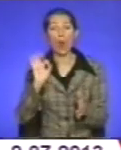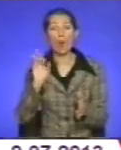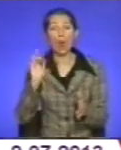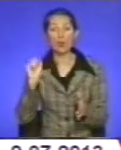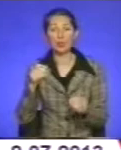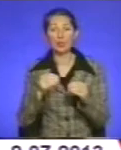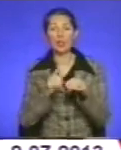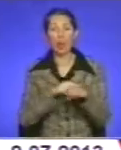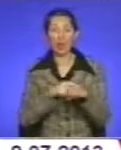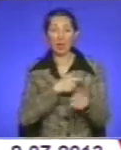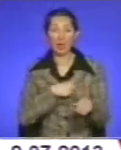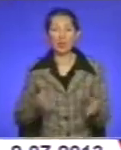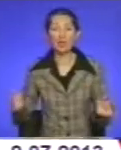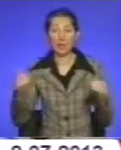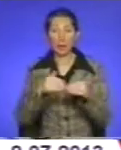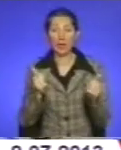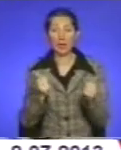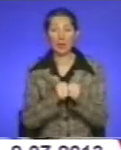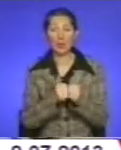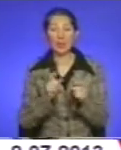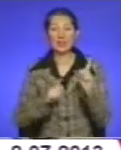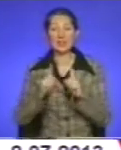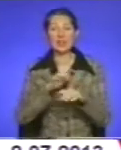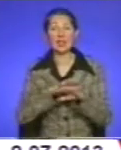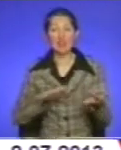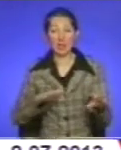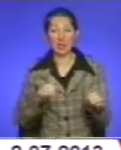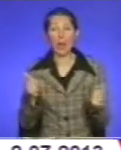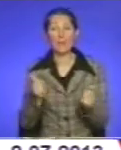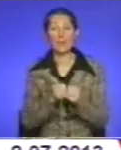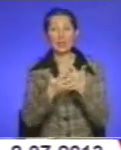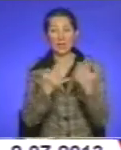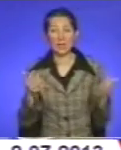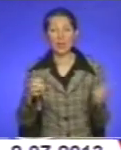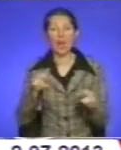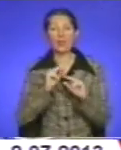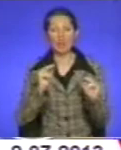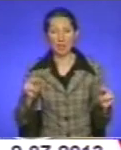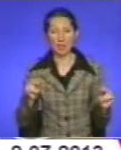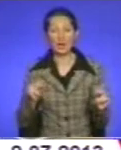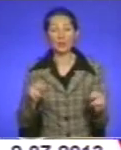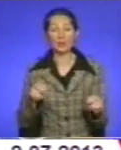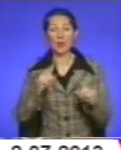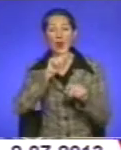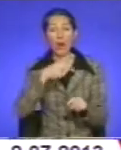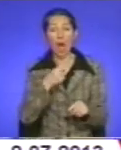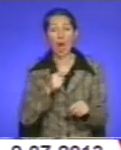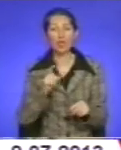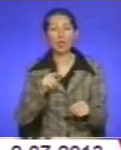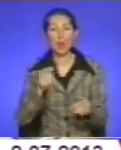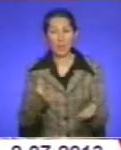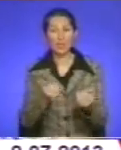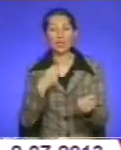перед сесійною залою. У той же час під стінами обласної ради освітяни та мисливці області вимагають прийняти бюджет. Освітяни